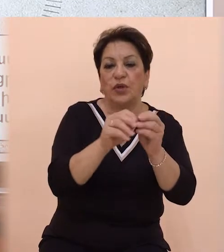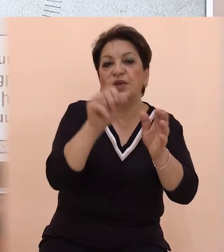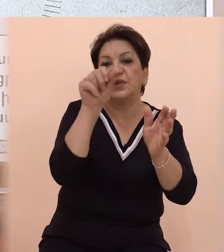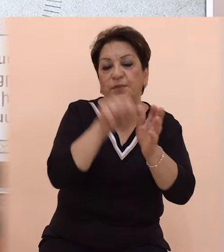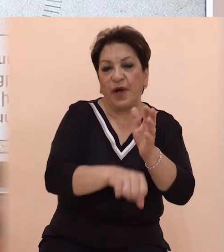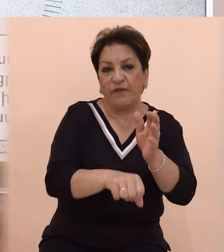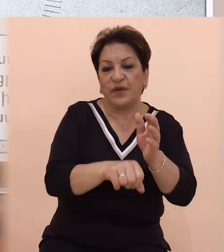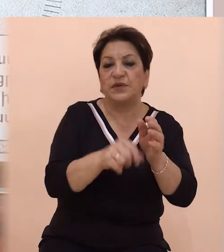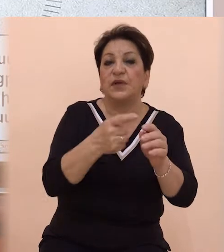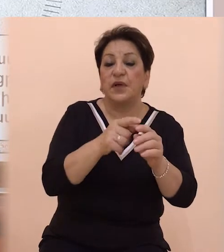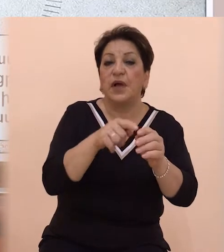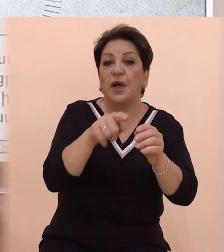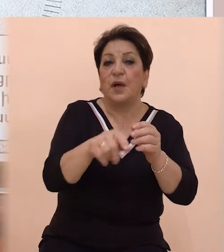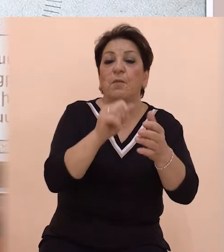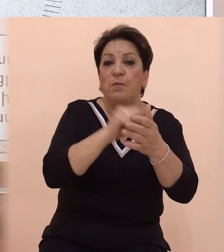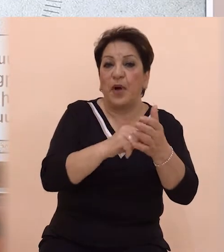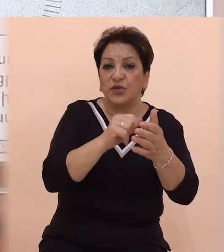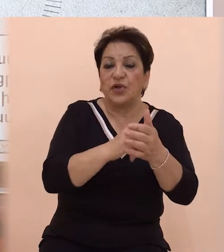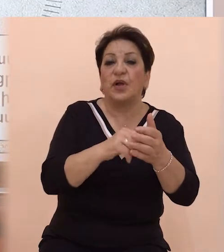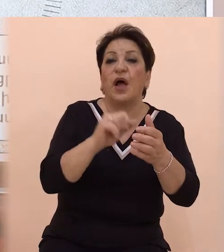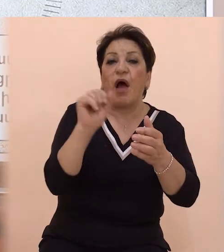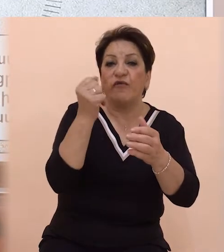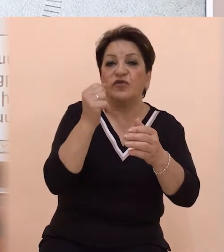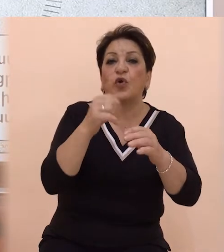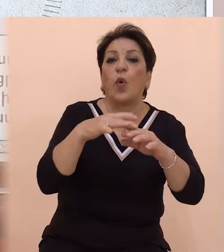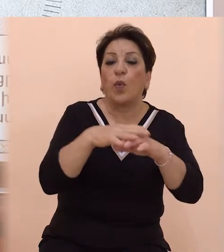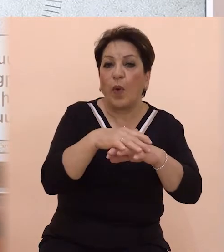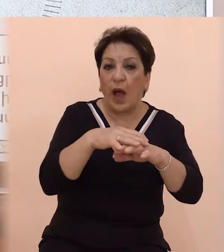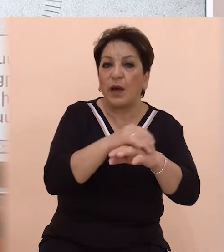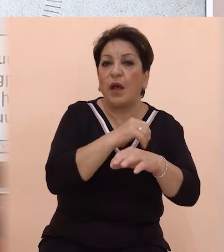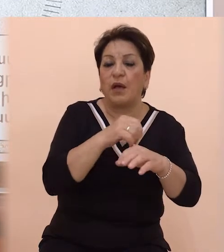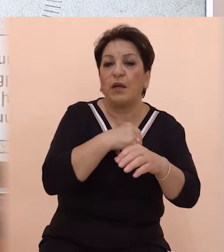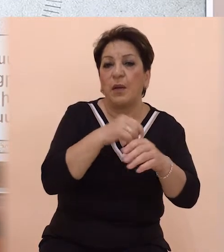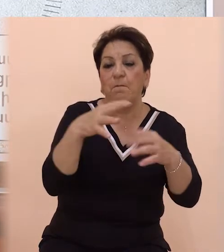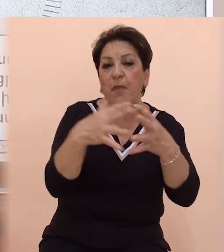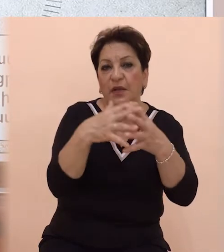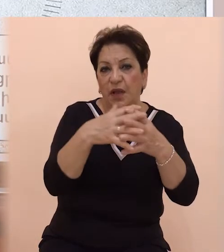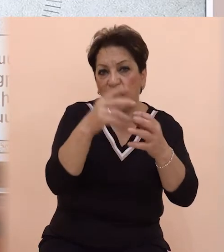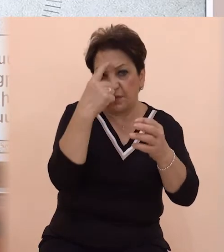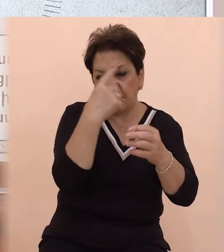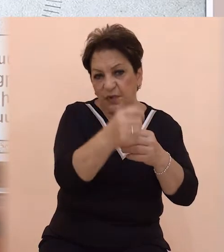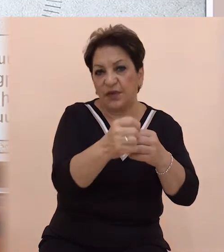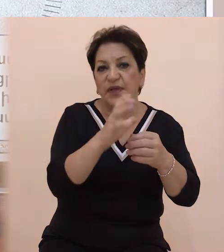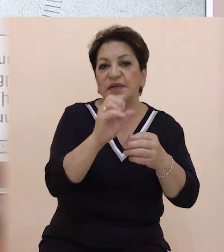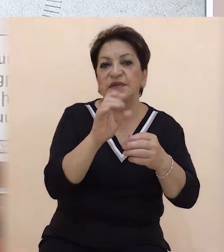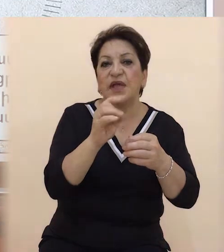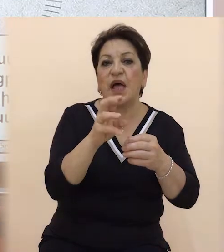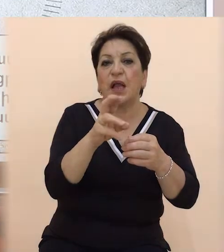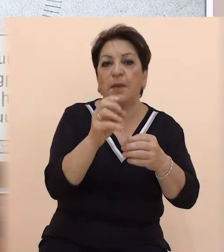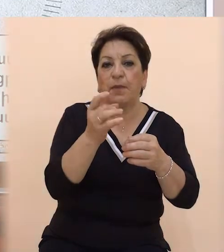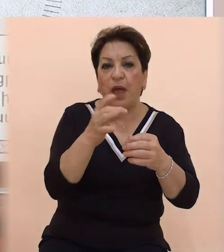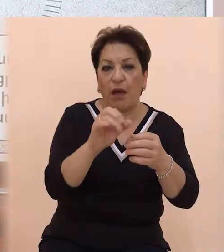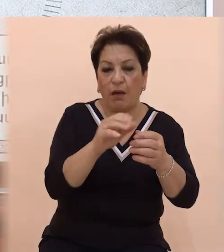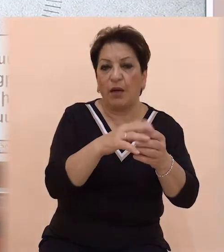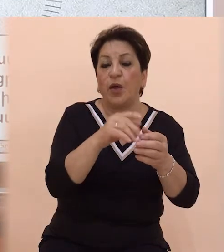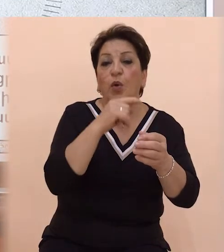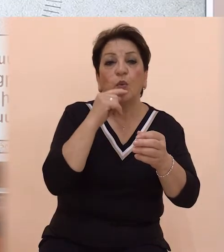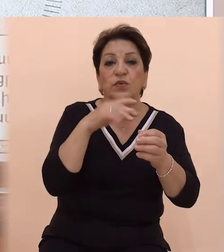Սա թույլ տվեց ավստրո հունգարյային պատերազմ հայտարարել Սերբիային։ Կանի որ